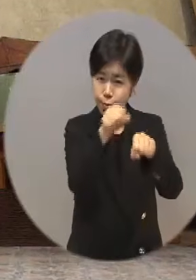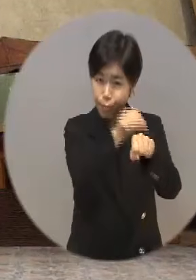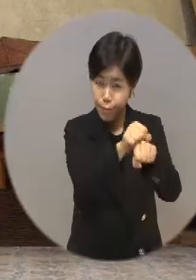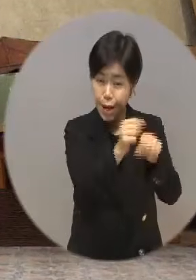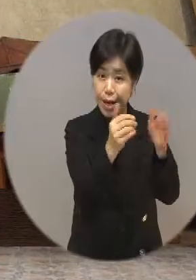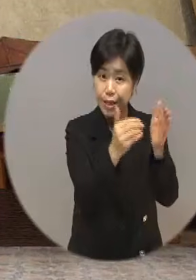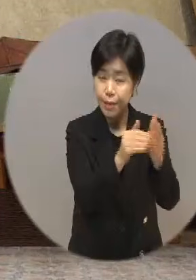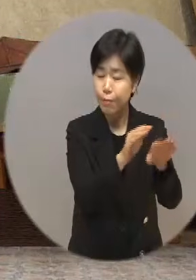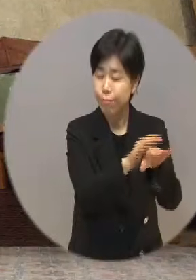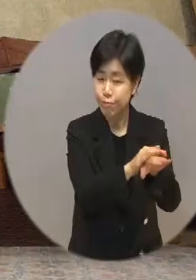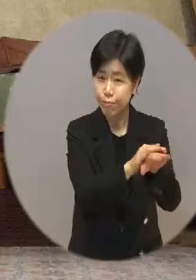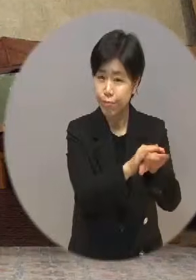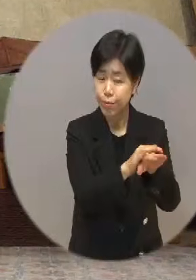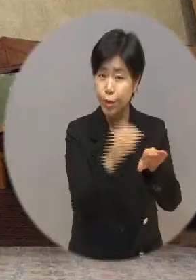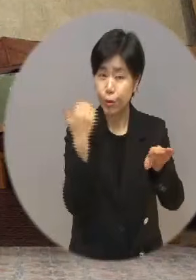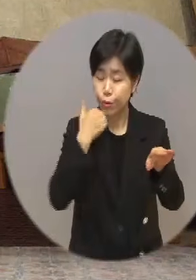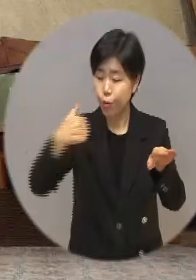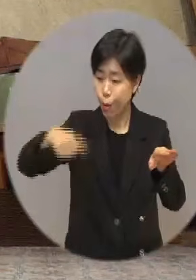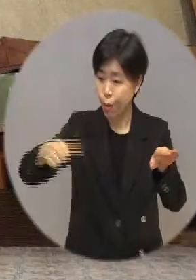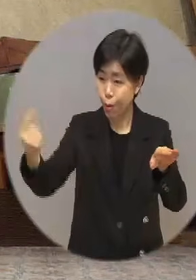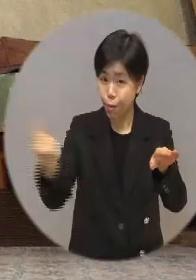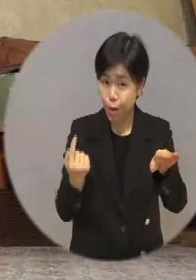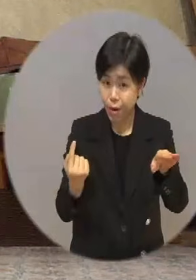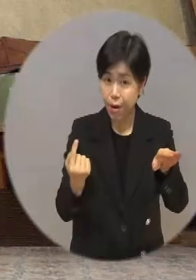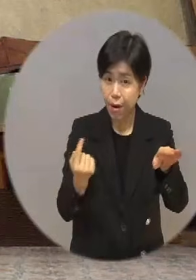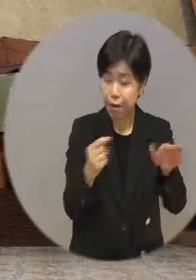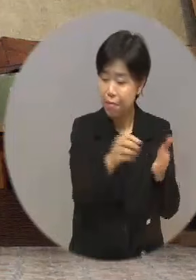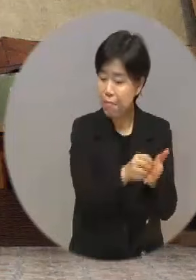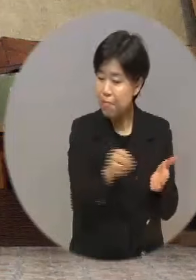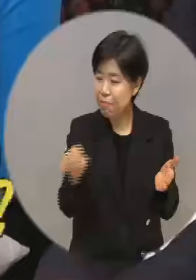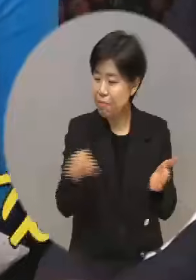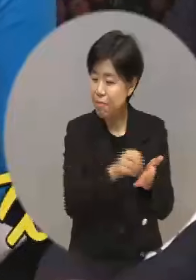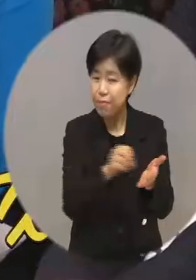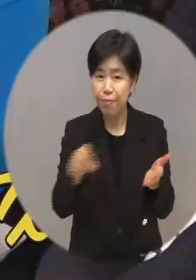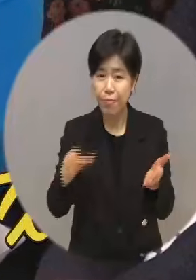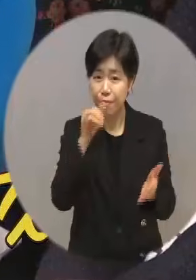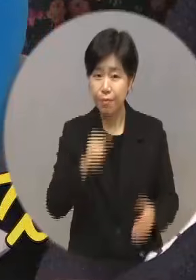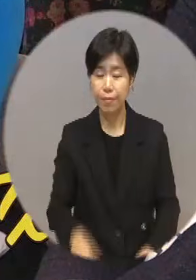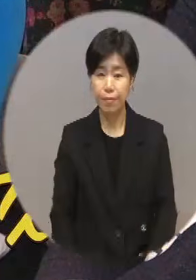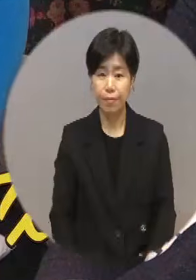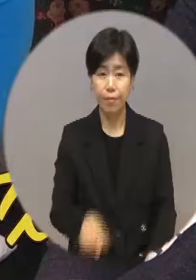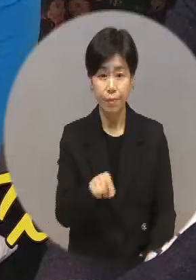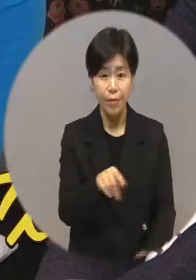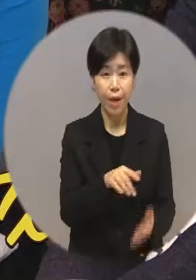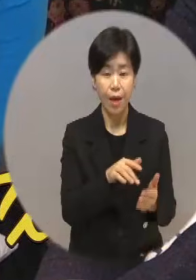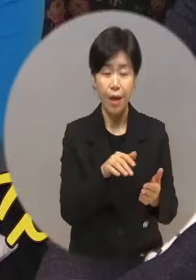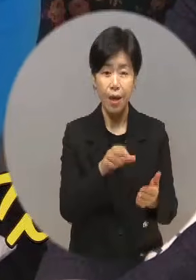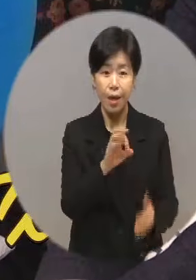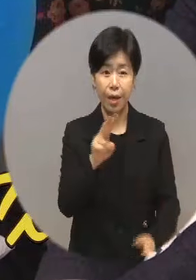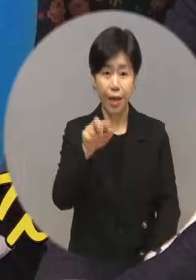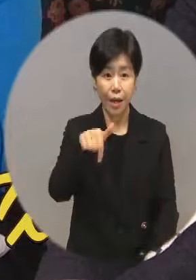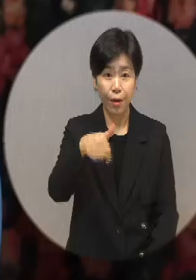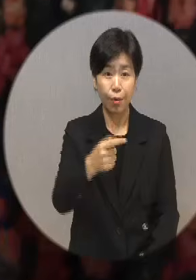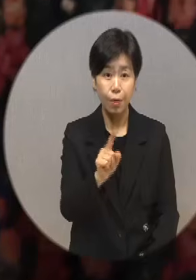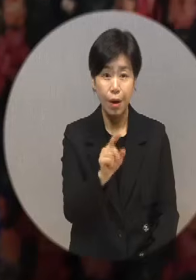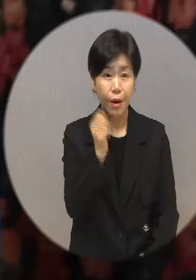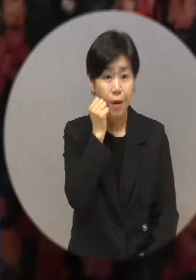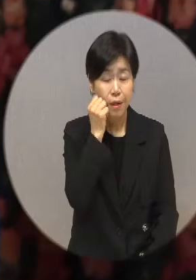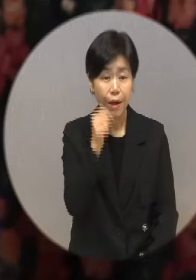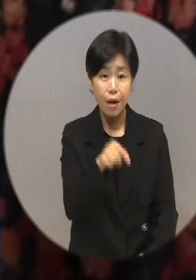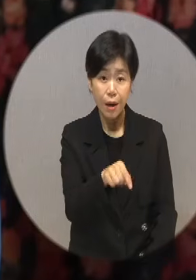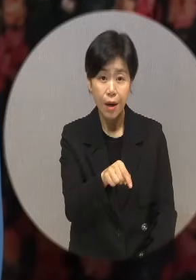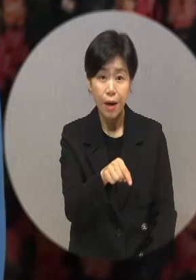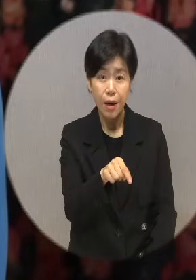오시는 사람들마다 이렇게 세 찬으로 내놓으셨죠. 이 약과 하니까 생각이 났는데 이